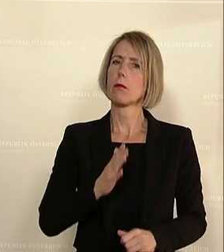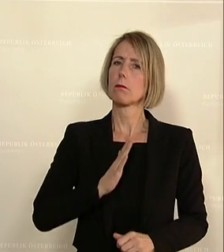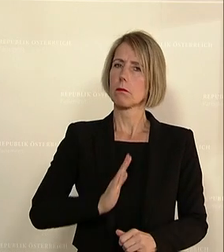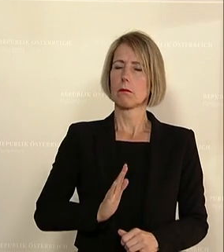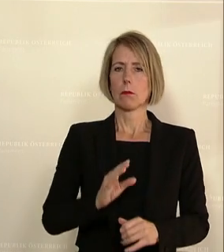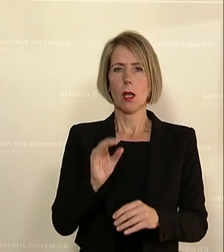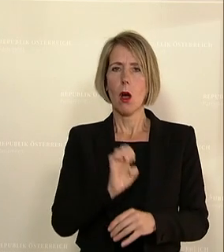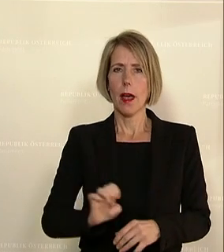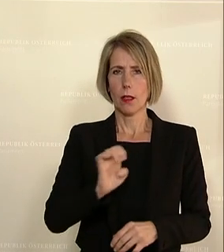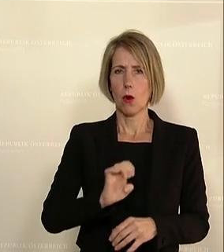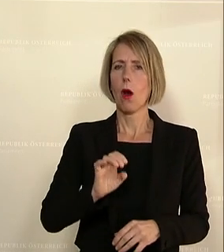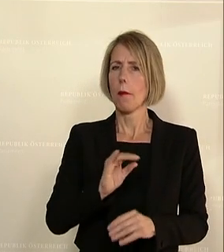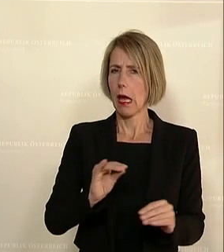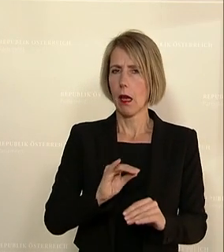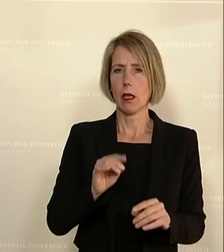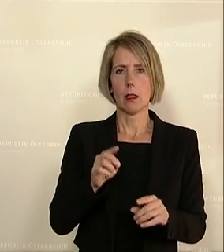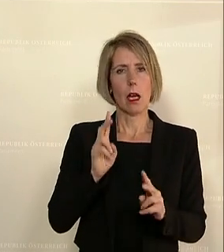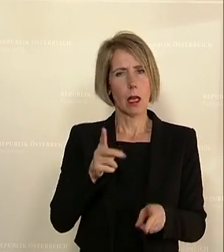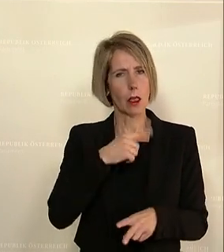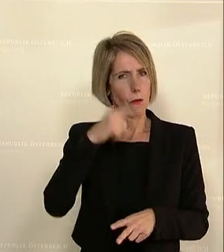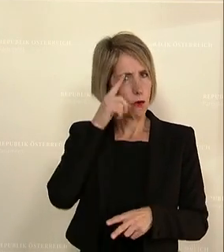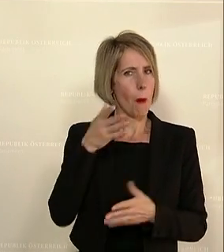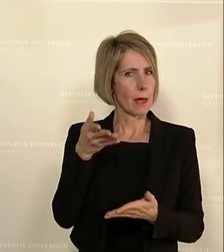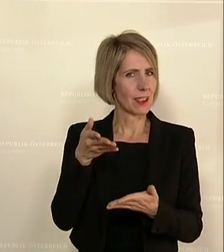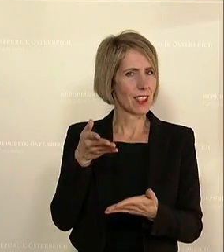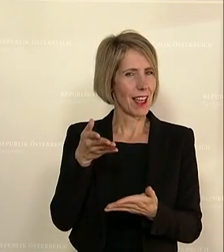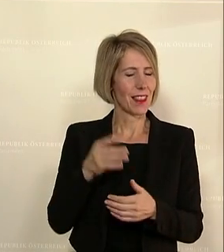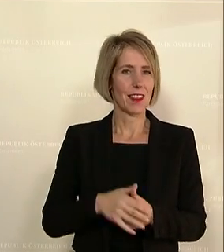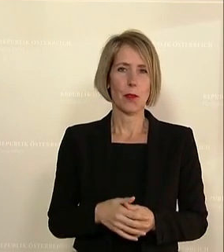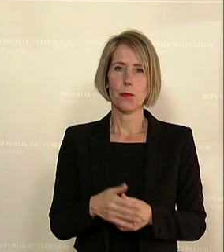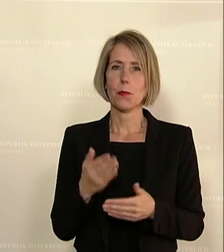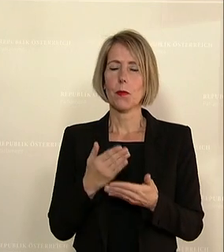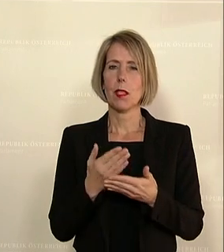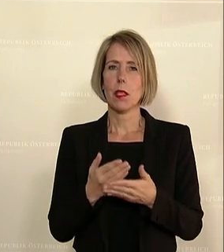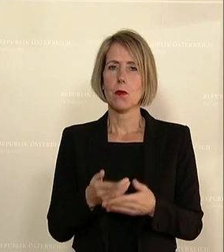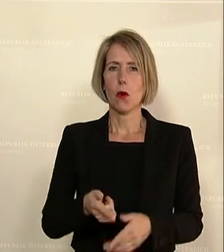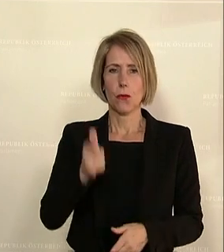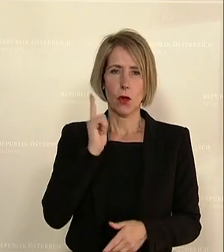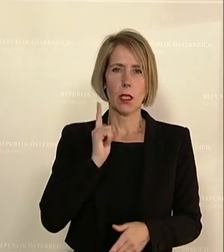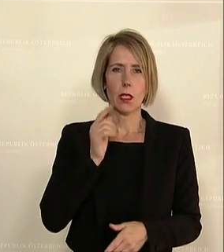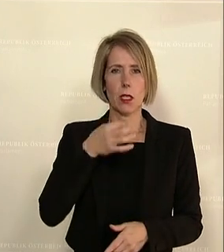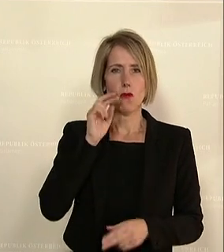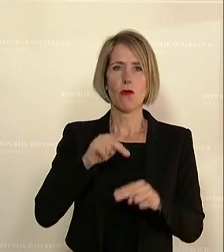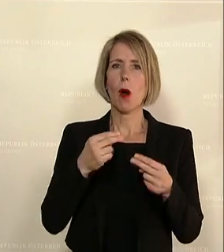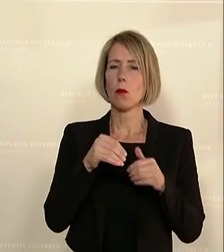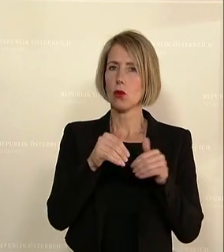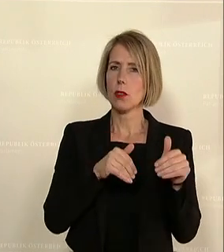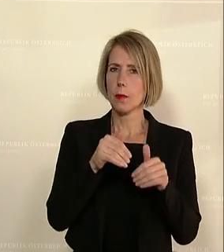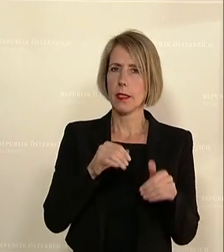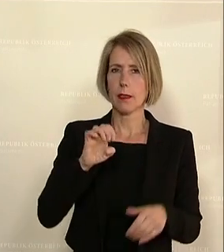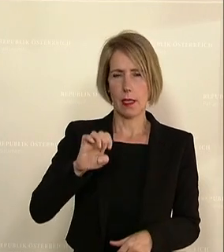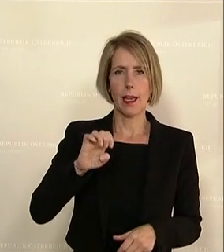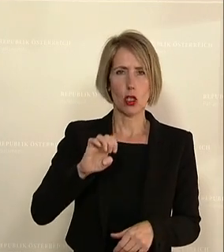Europäer. Er kann ein Vorbild sein. Und an dieser Stelle ist ja vorgestern die Bundesministerin Edt-Stadler gestanden. Und